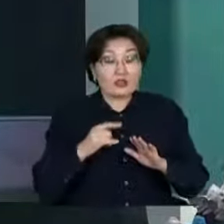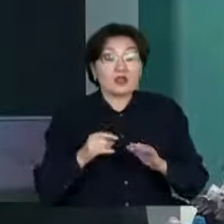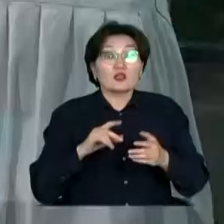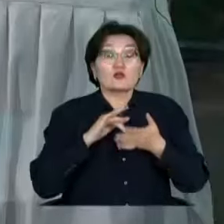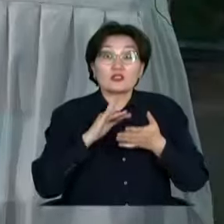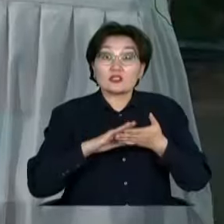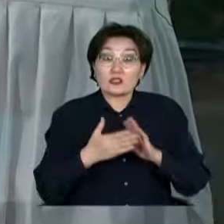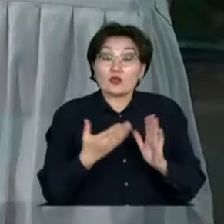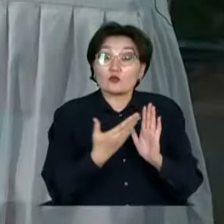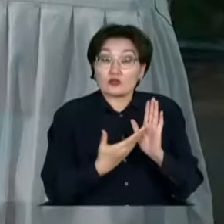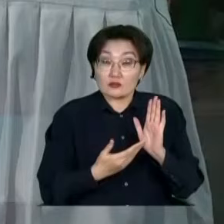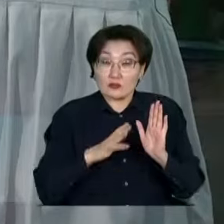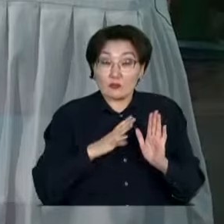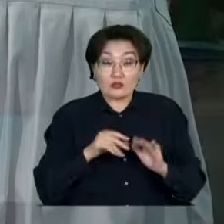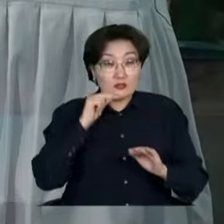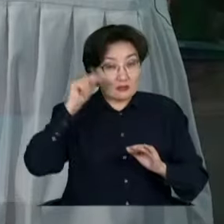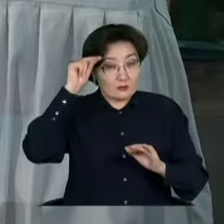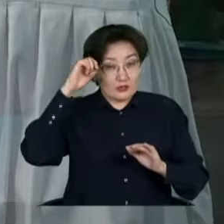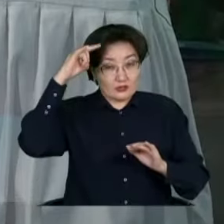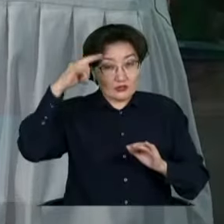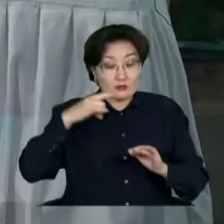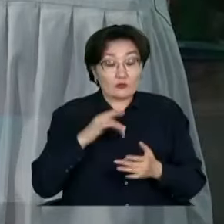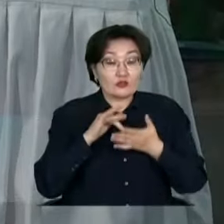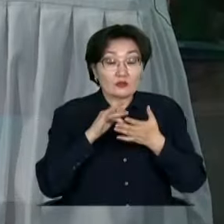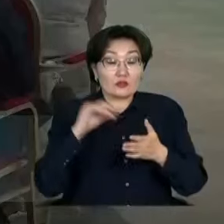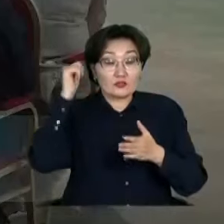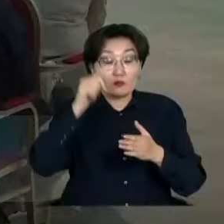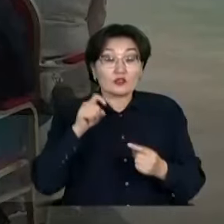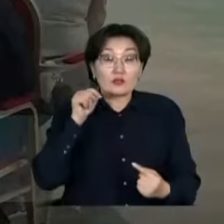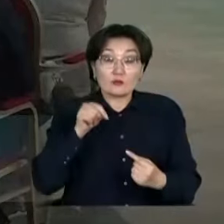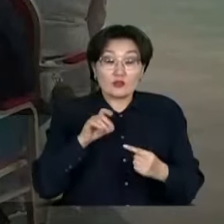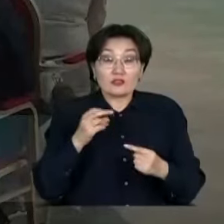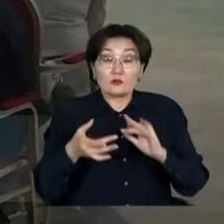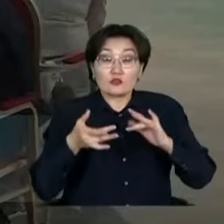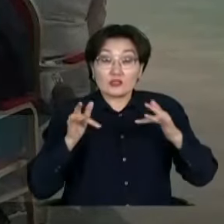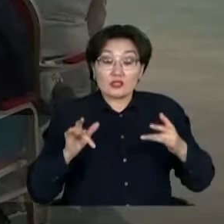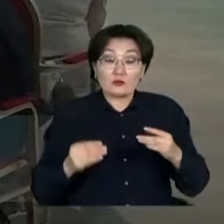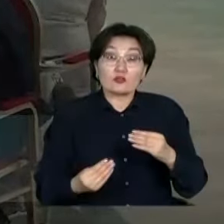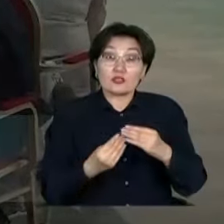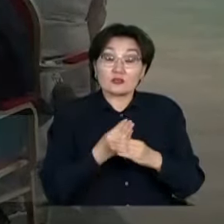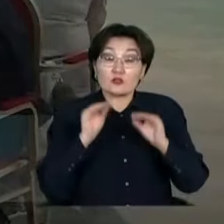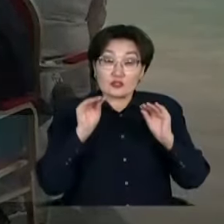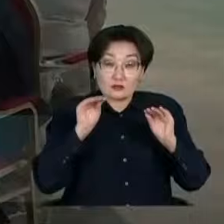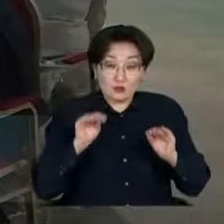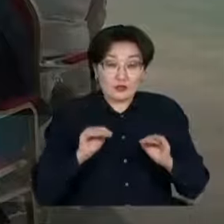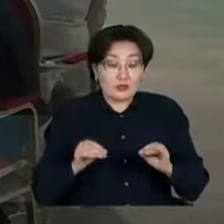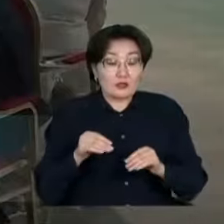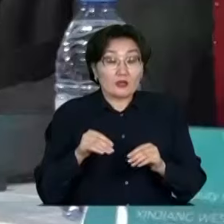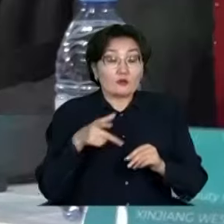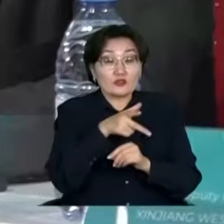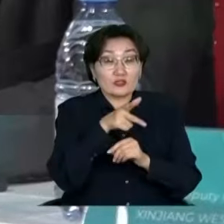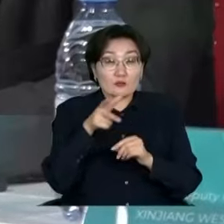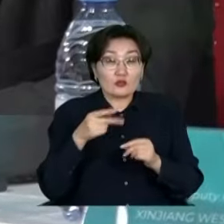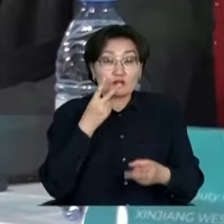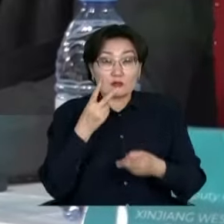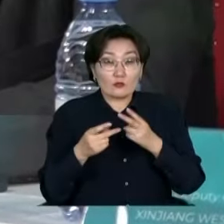да сөз болды. Сондай-ақ Қытайдағы Қазақстан туризмі жылына орай әлеуметтік желілерде жарияланған жазбалар мен бейне материалдардың